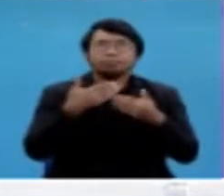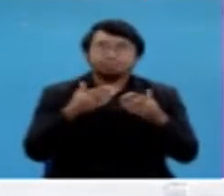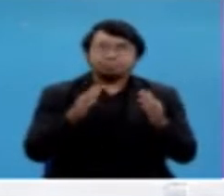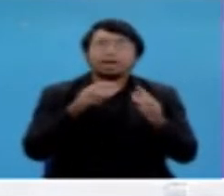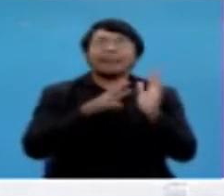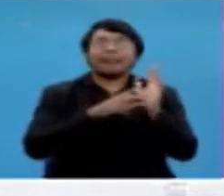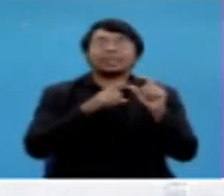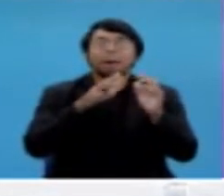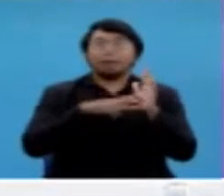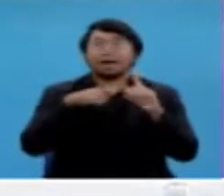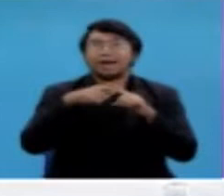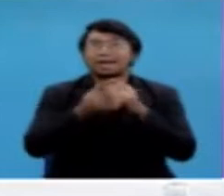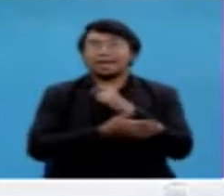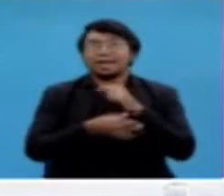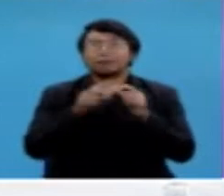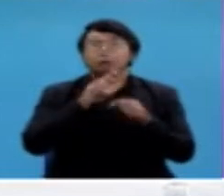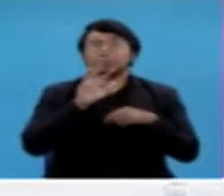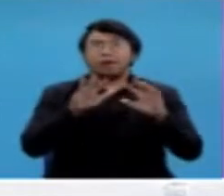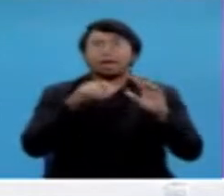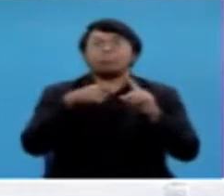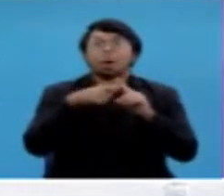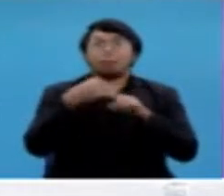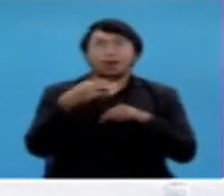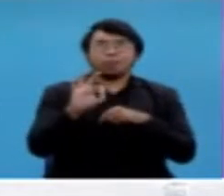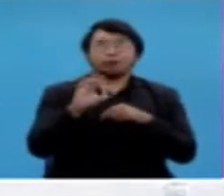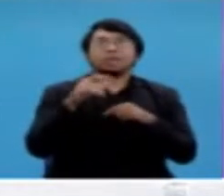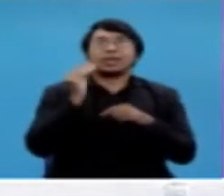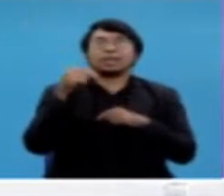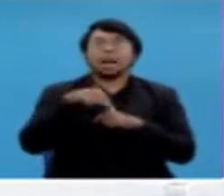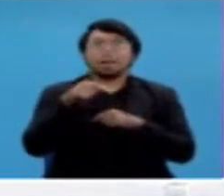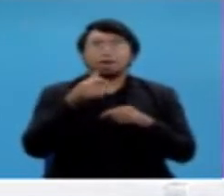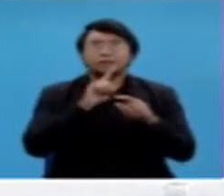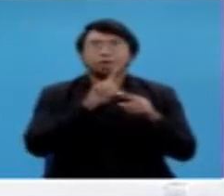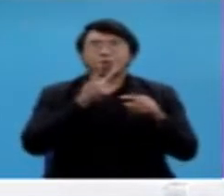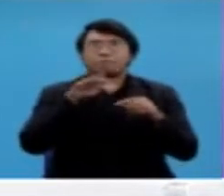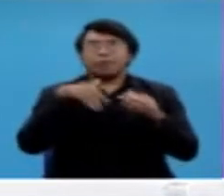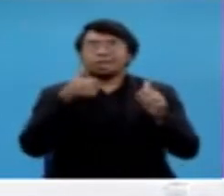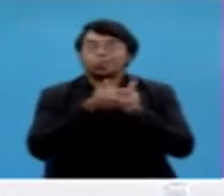Jakarta Selatan, terdapat 275 siswa mengikuti UNBK dan dibagi menjadi dua sesi.